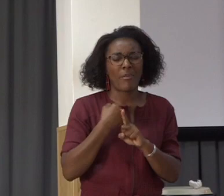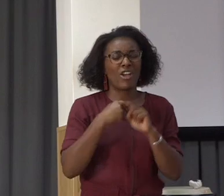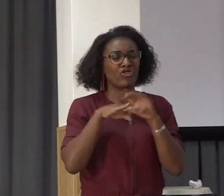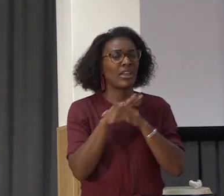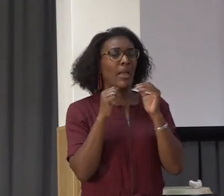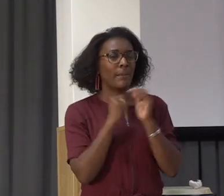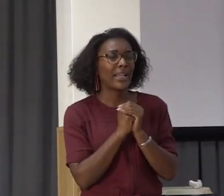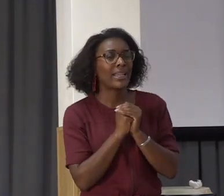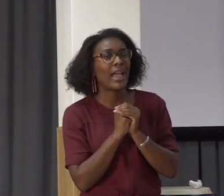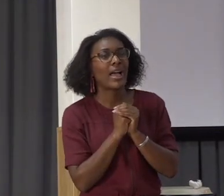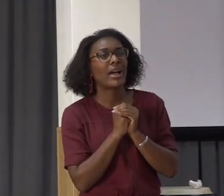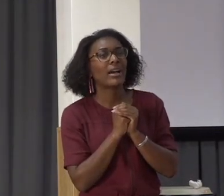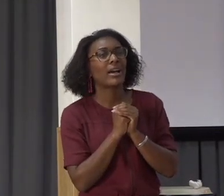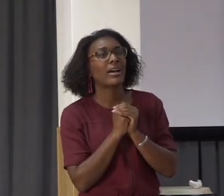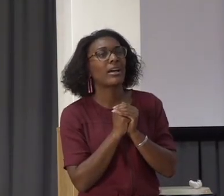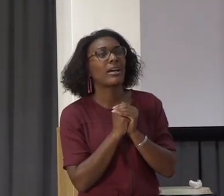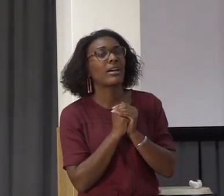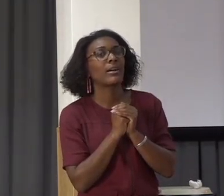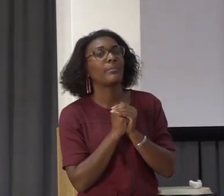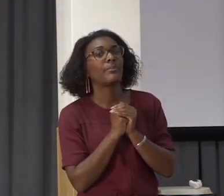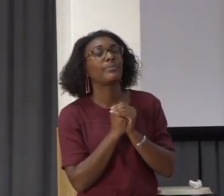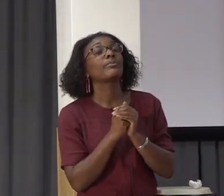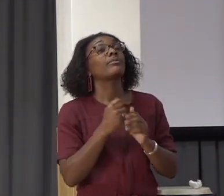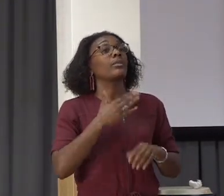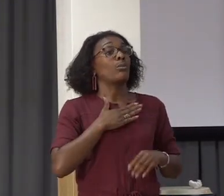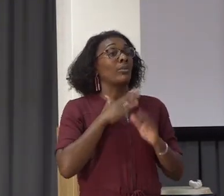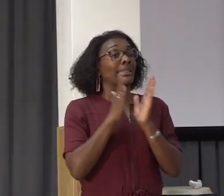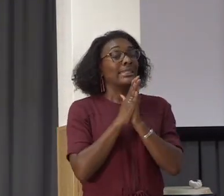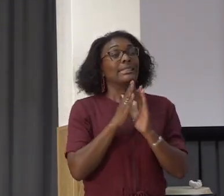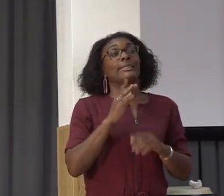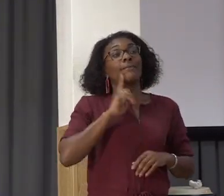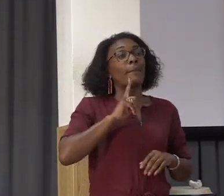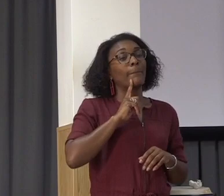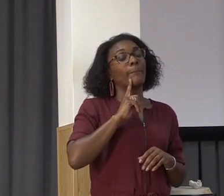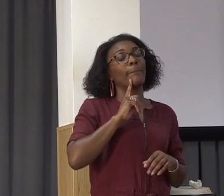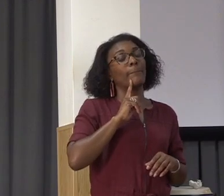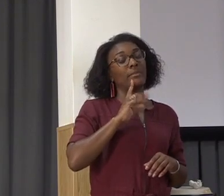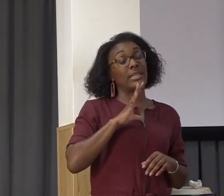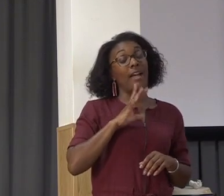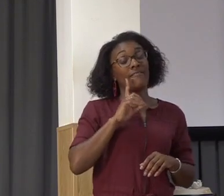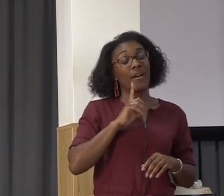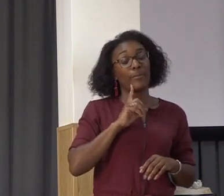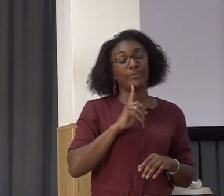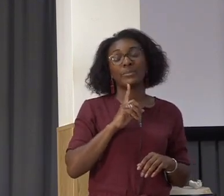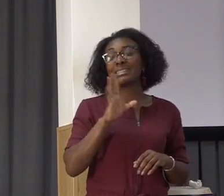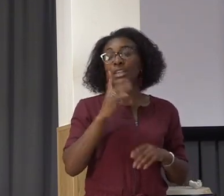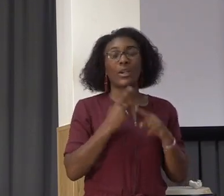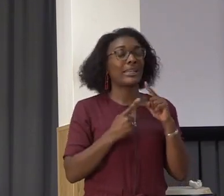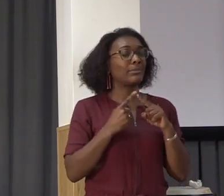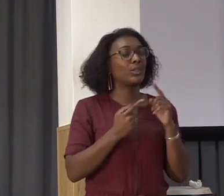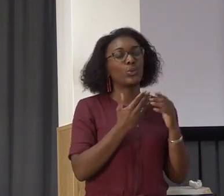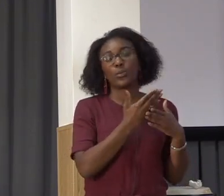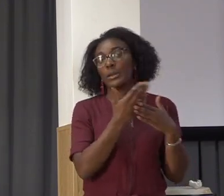prière. Et nous avons à l'église de Junction une femme, c'est une femme de prière. À 5h30 tous les matins, elle